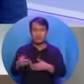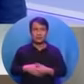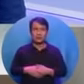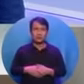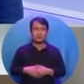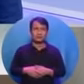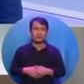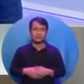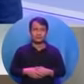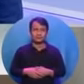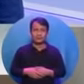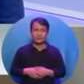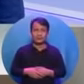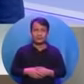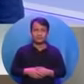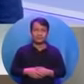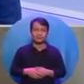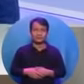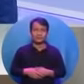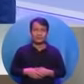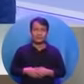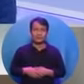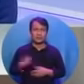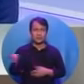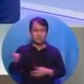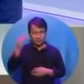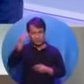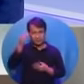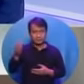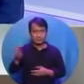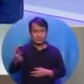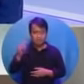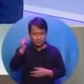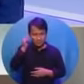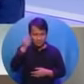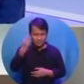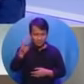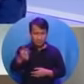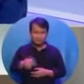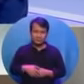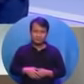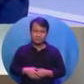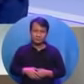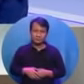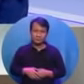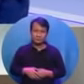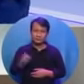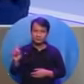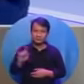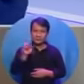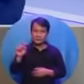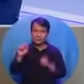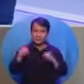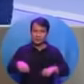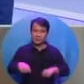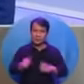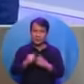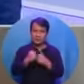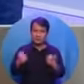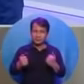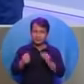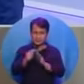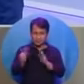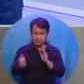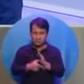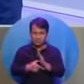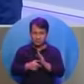Okay. Sandila po, Sir. Attorney Garrett, magandang... Yes, sir. Hapon. Kung magandang hapon po. Kailan pa kayo tayo magkaroon ng batas na para